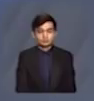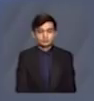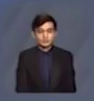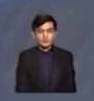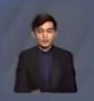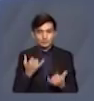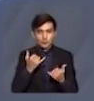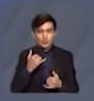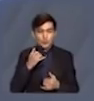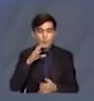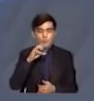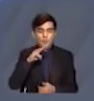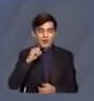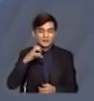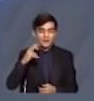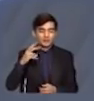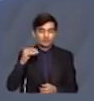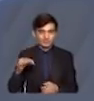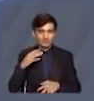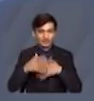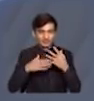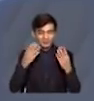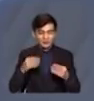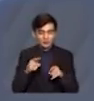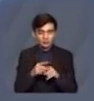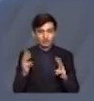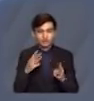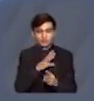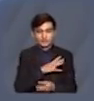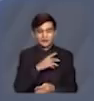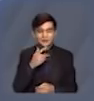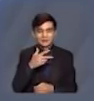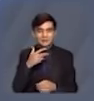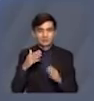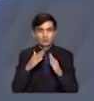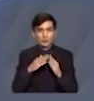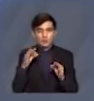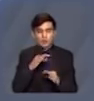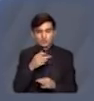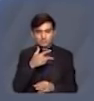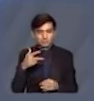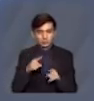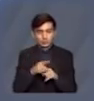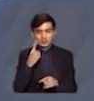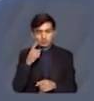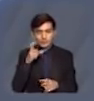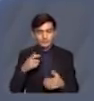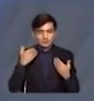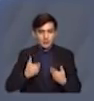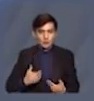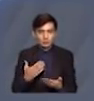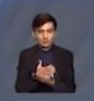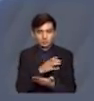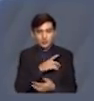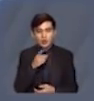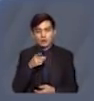Ал бүгін Масаншыда қақтығыс кезінде өртенген үш қабатты сауда үйінің ішінен бір адамның мәйіті табылды. Бірақ әзірге қайтыс болған